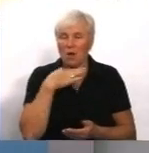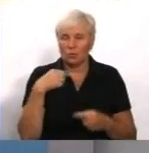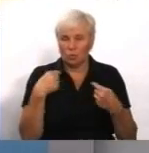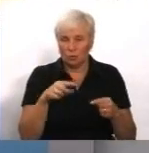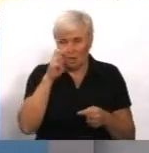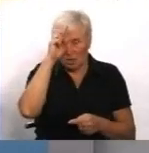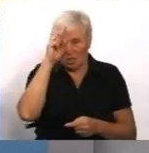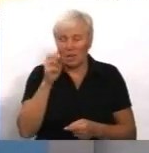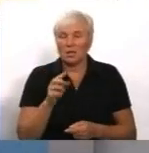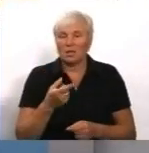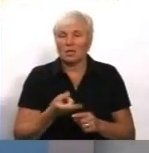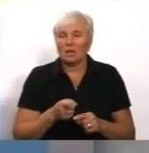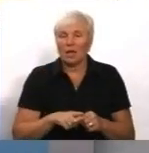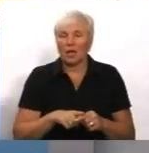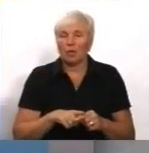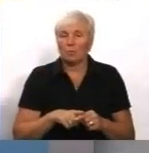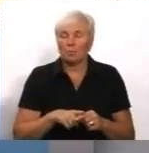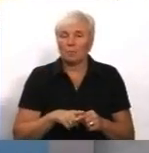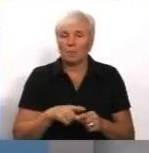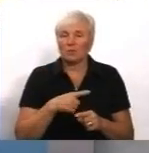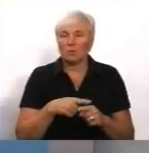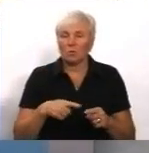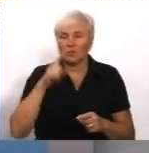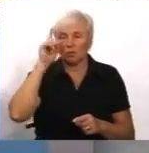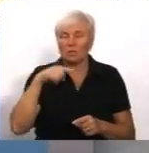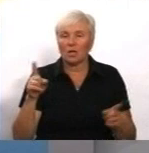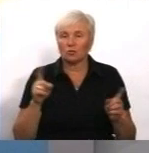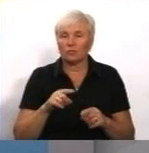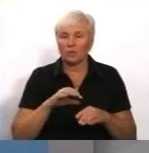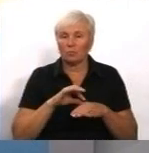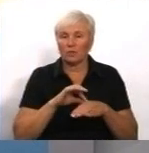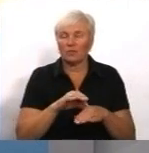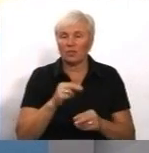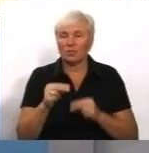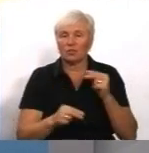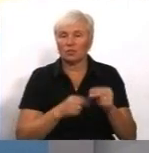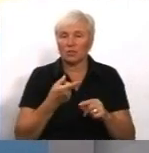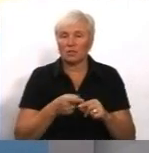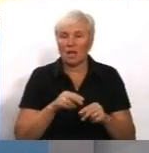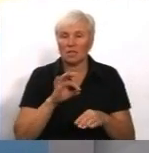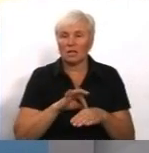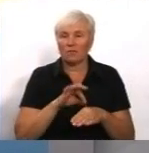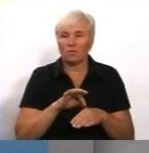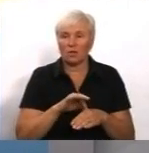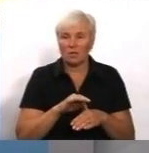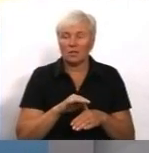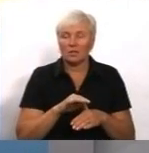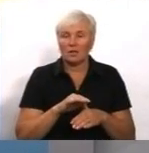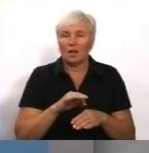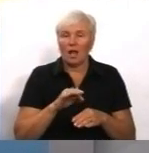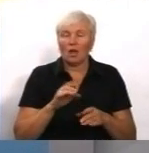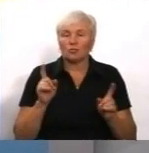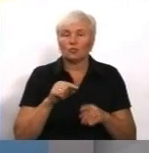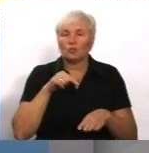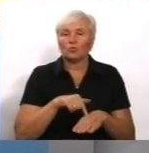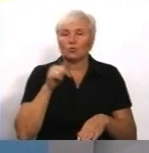на половину зменшили поголів'я через це захворювання. Це глобальне захворювання. Що стосується